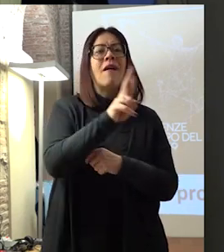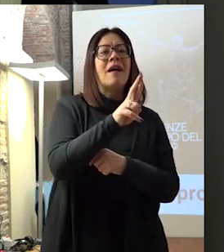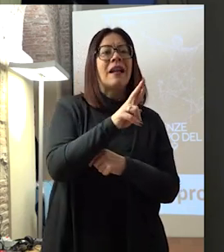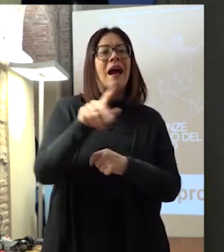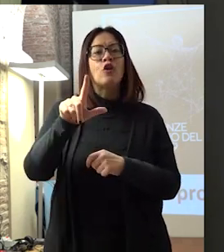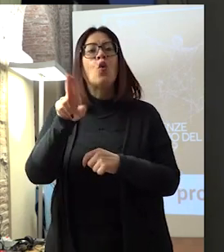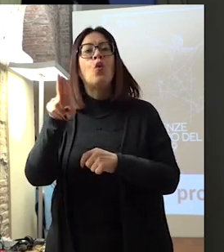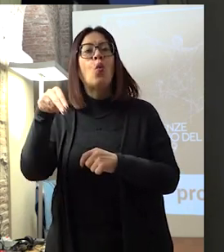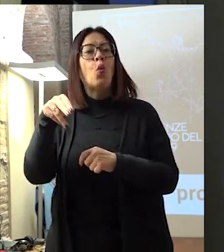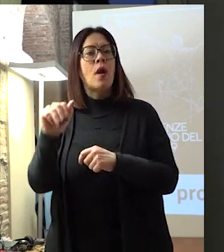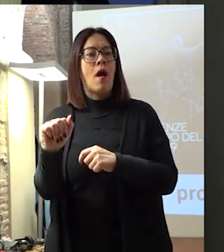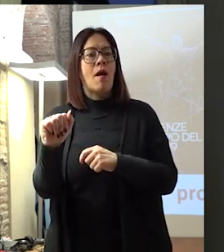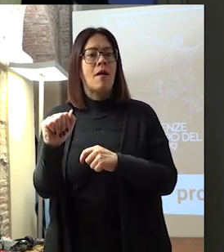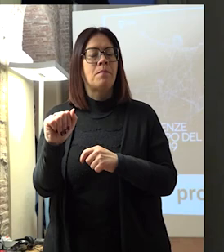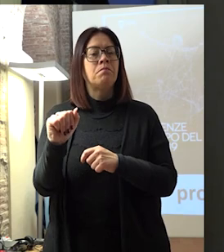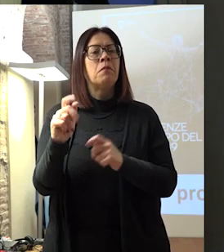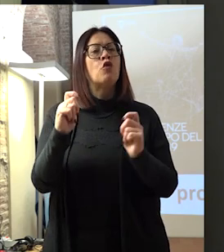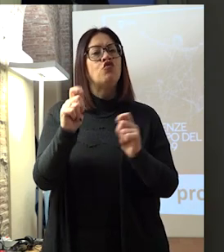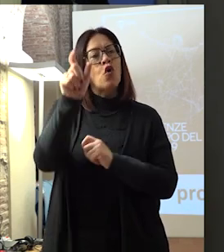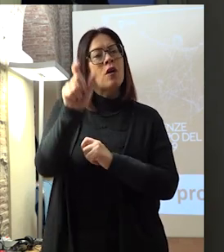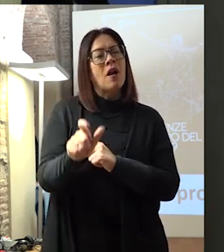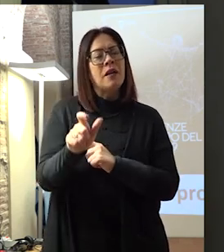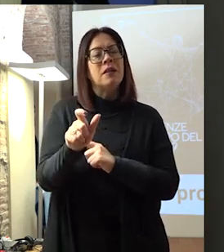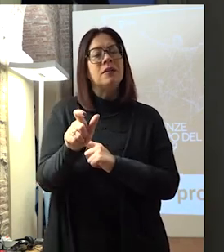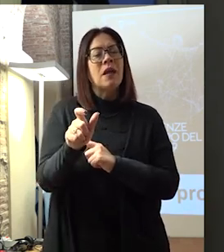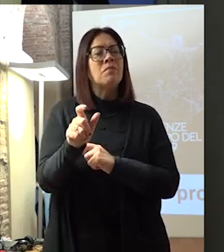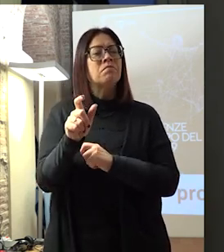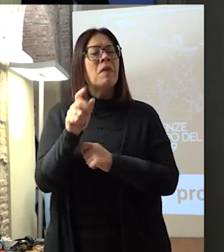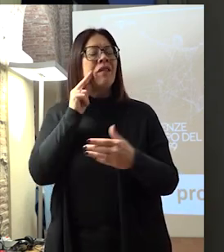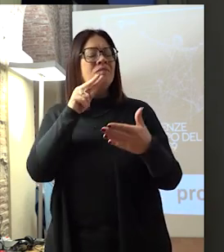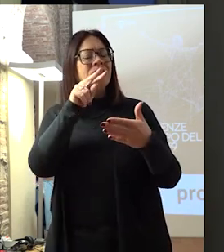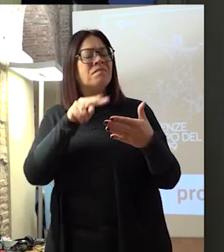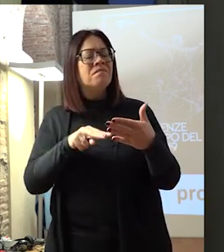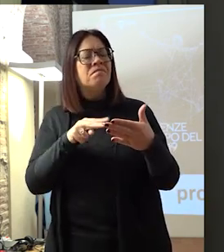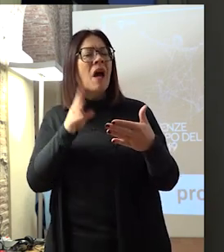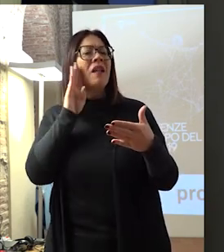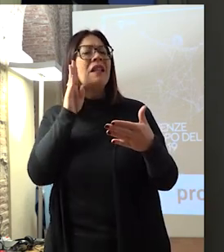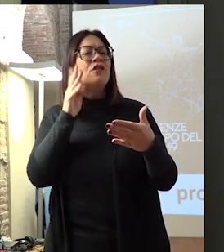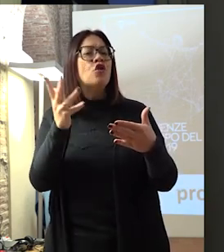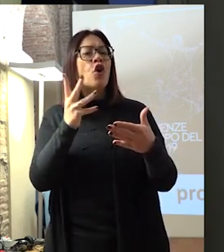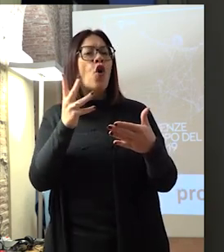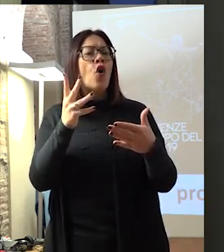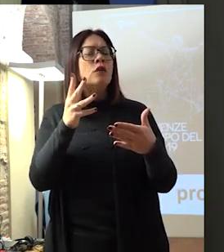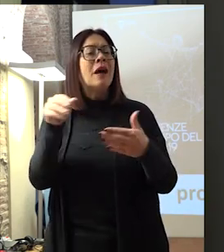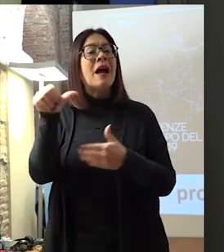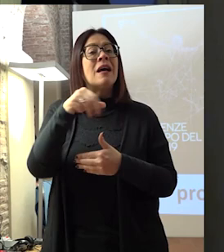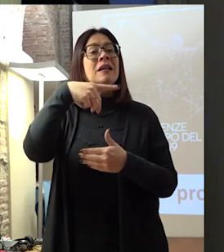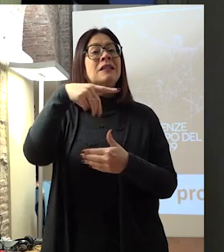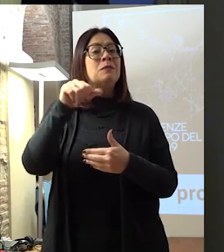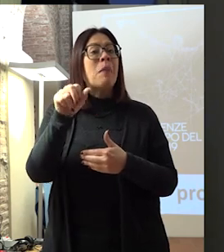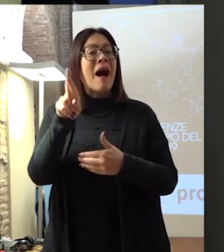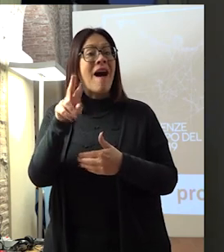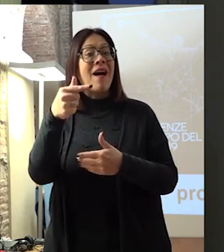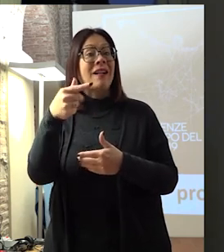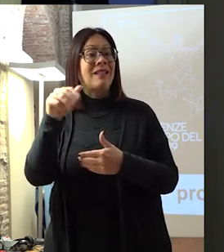Luna, richiama l'attenzione sul fatto che Sparta, una delle città